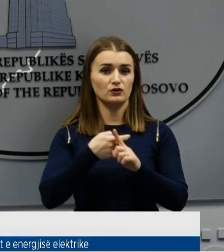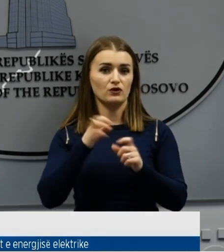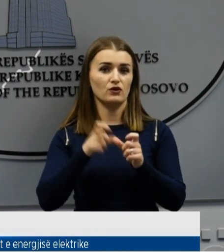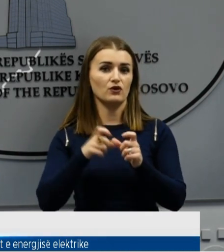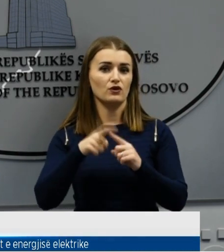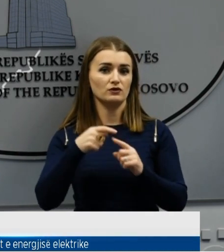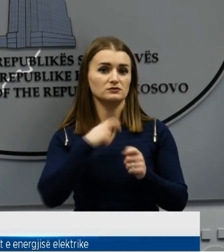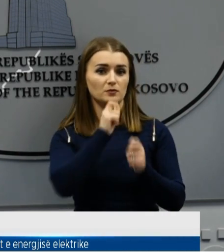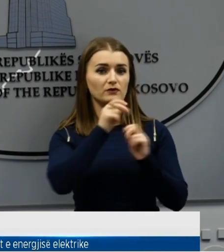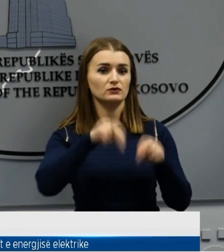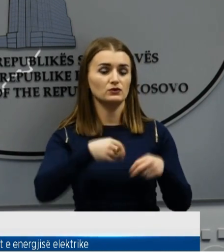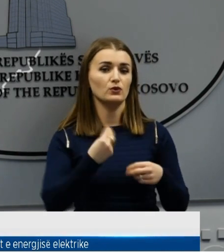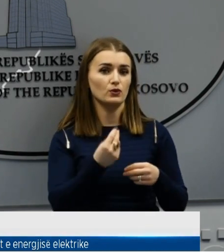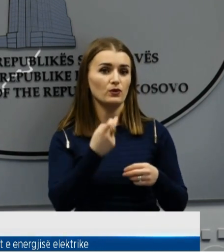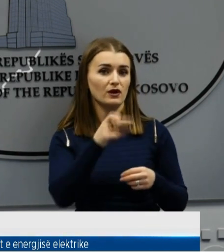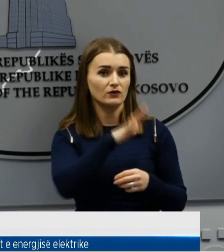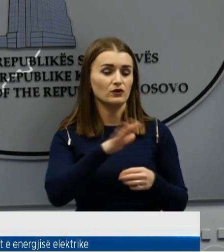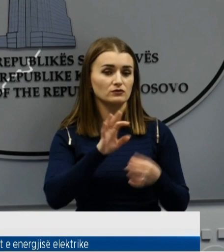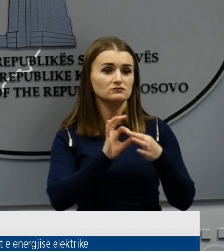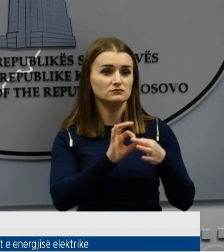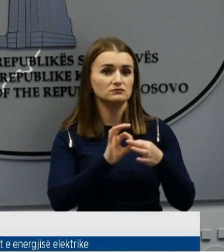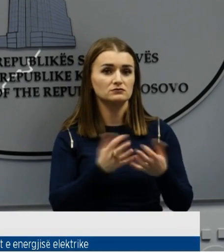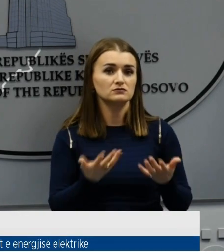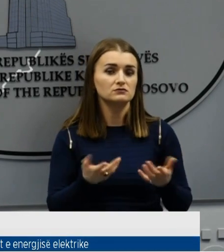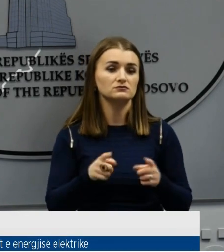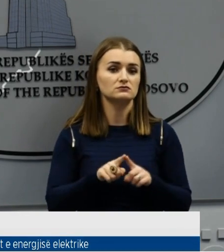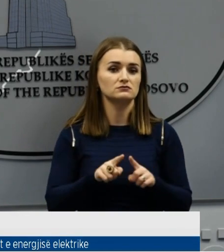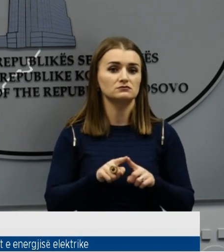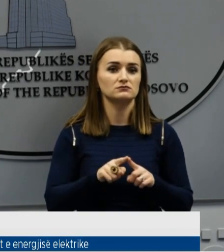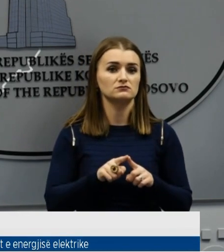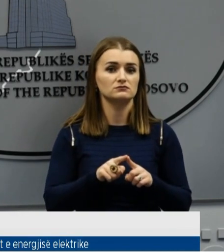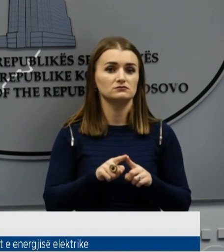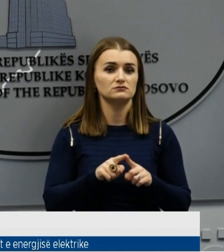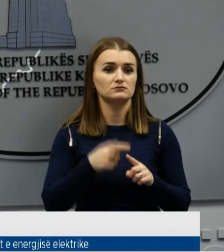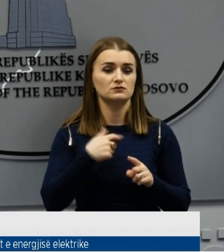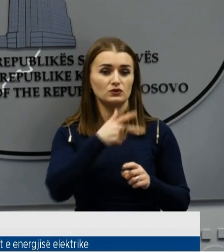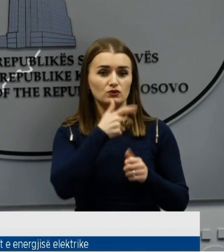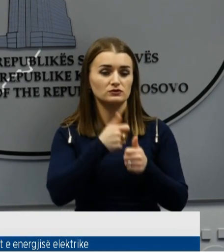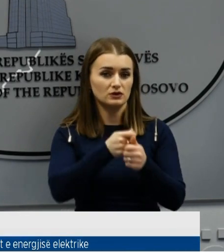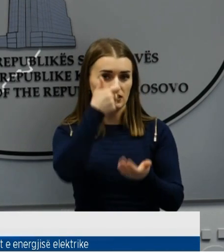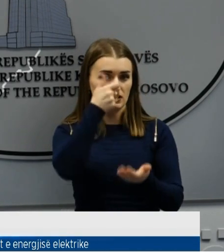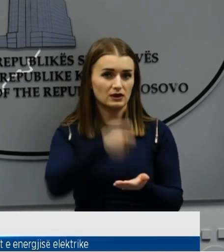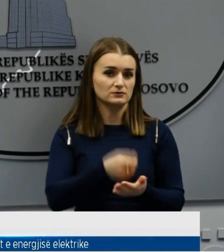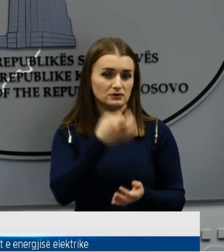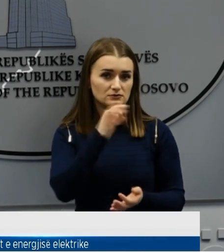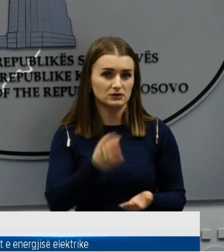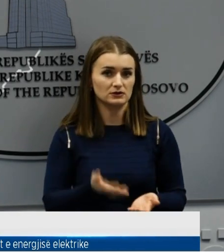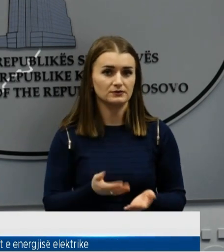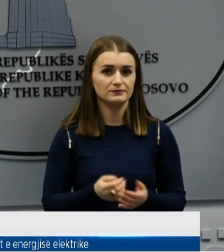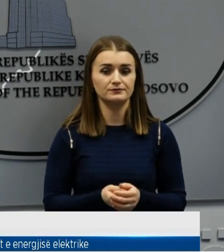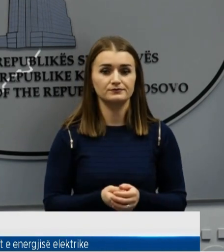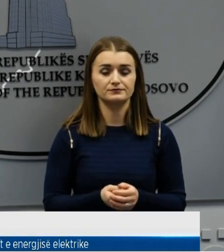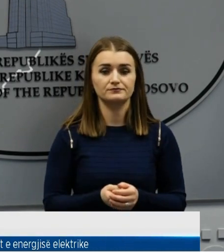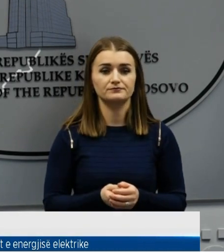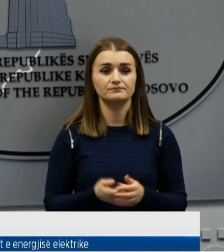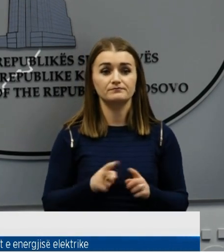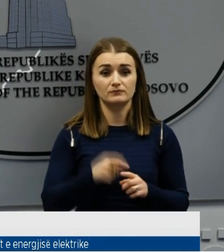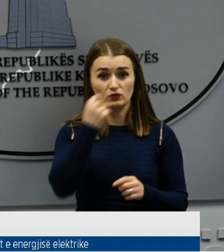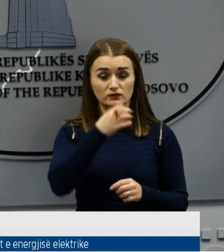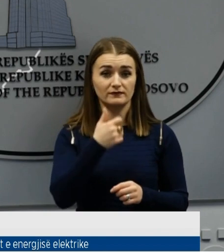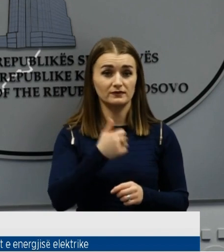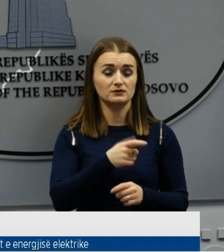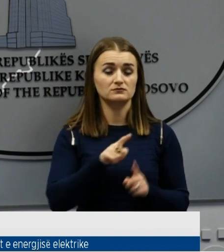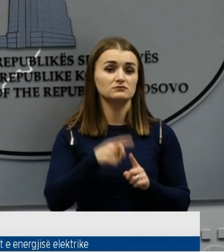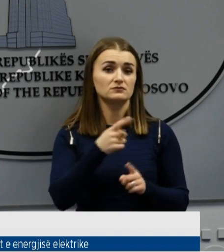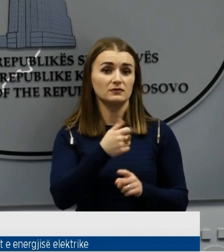edhe nëse kjo do të imponojë ndërprerje të planifikuar të energjisë. Kosova nuk është vetme në këtë krizë, sektori i prodhimit kudo